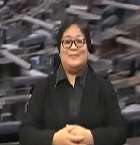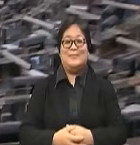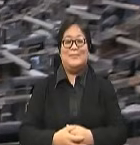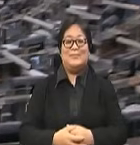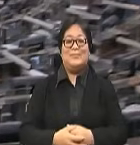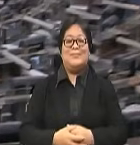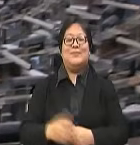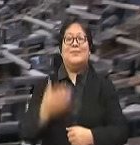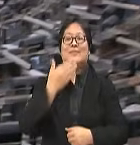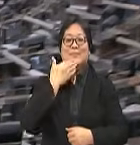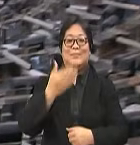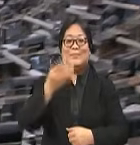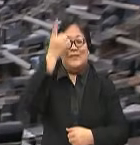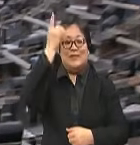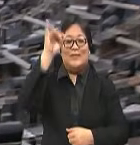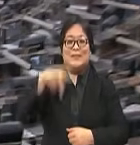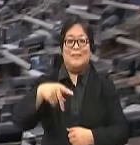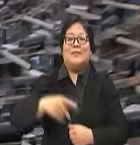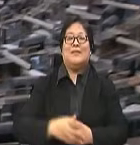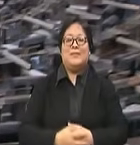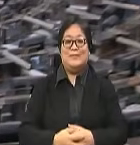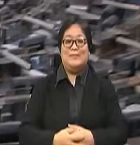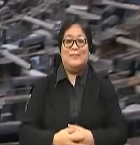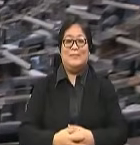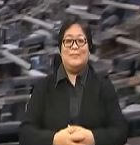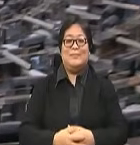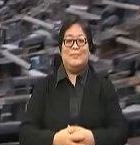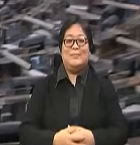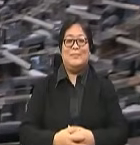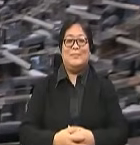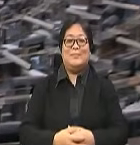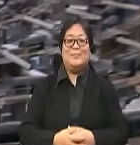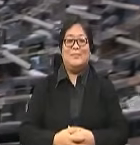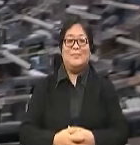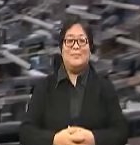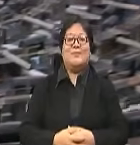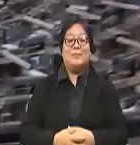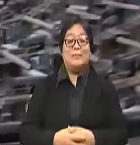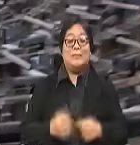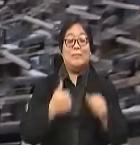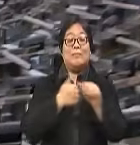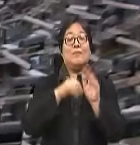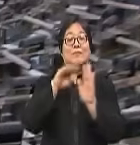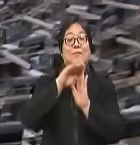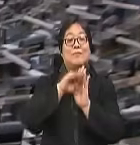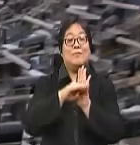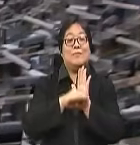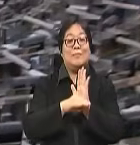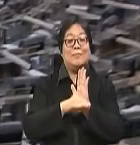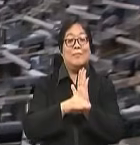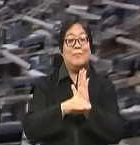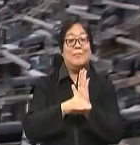terima kasih natal yang dipertuan dibawa peruntukan